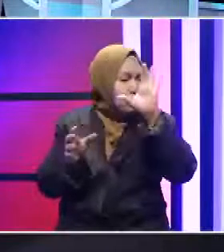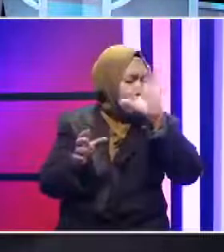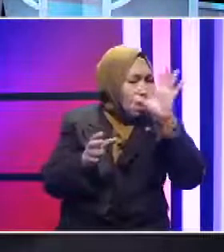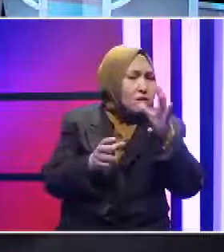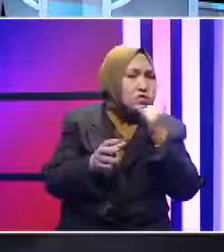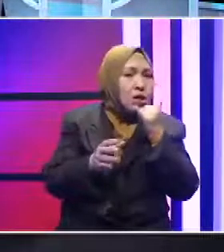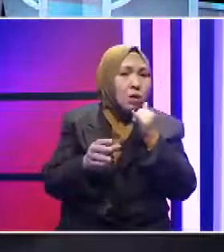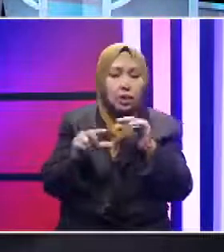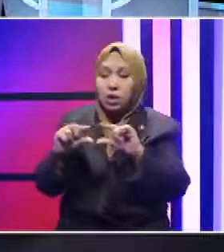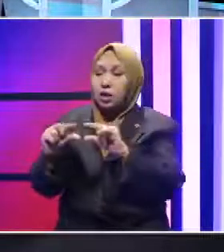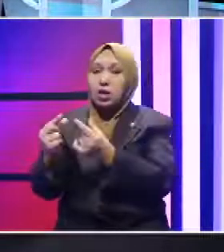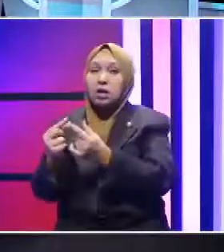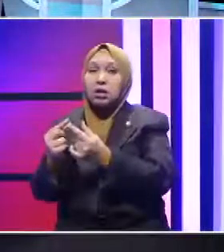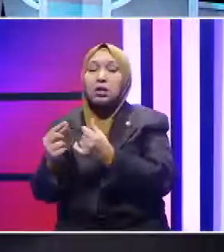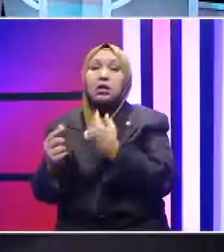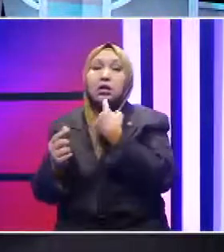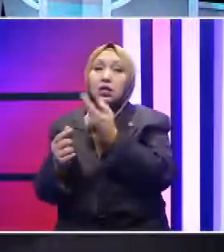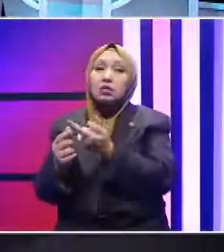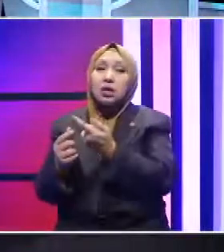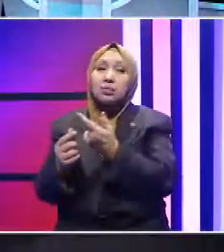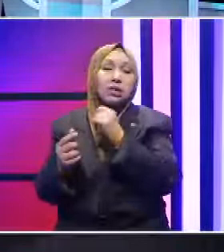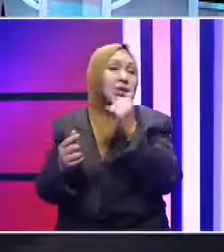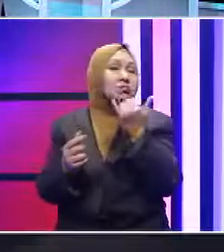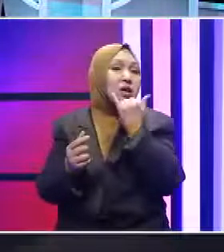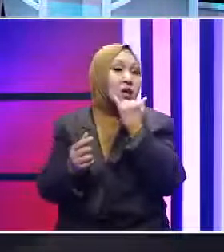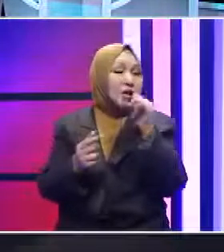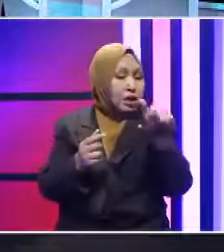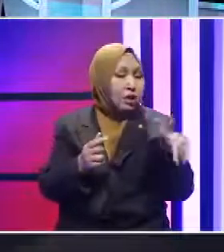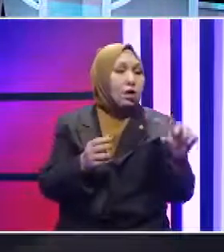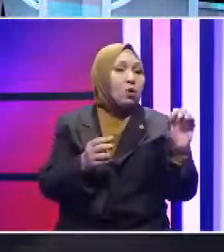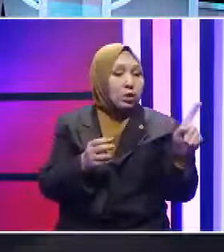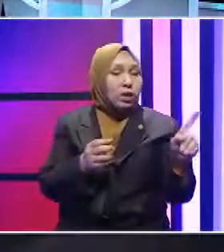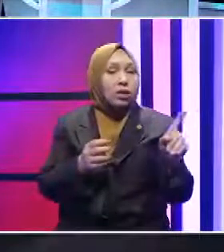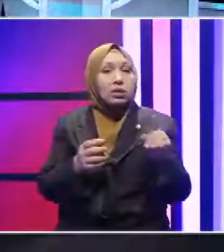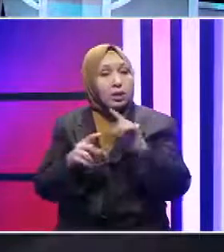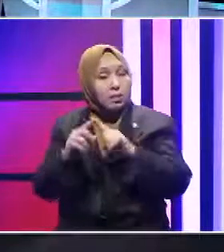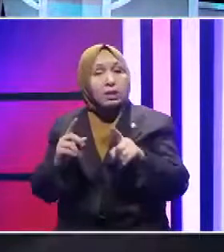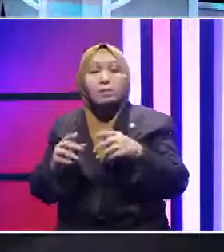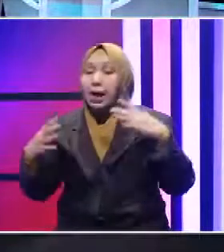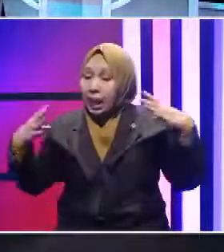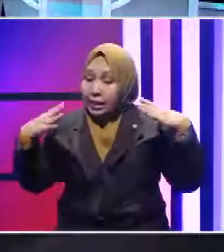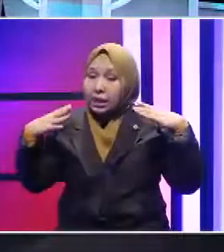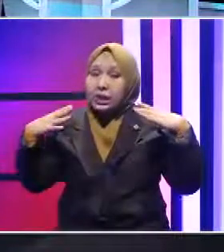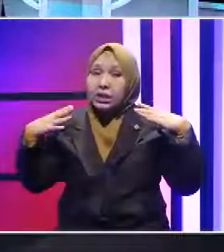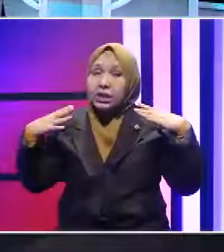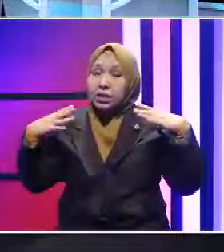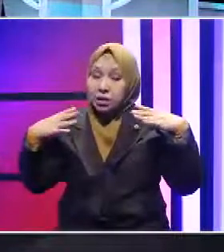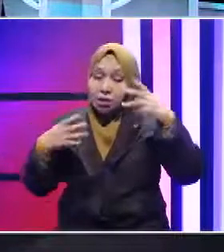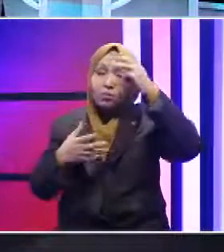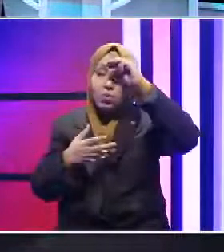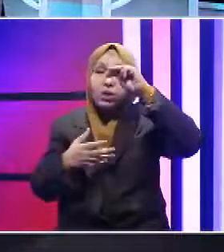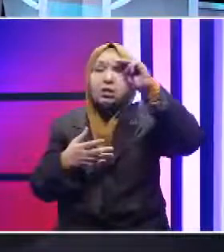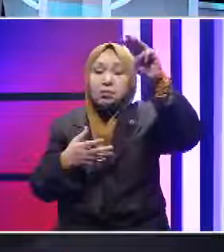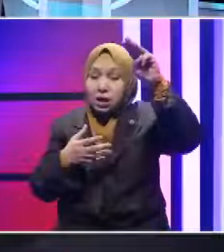Kalau dia gang kan, dia akan cakaplah yang ini tak bersalah, yang ini okey. Tetapi malaikat ini dia kiram ya, dia